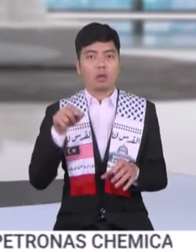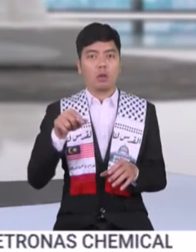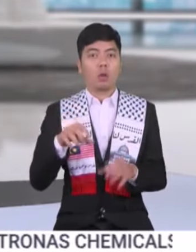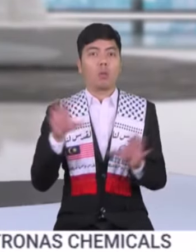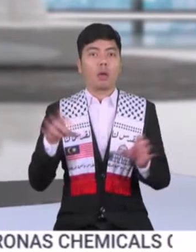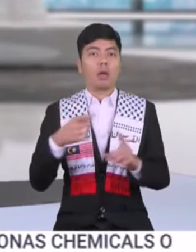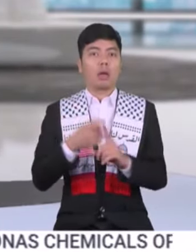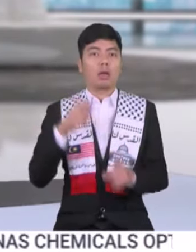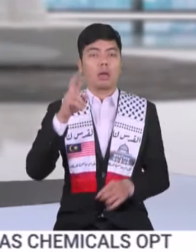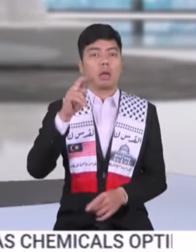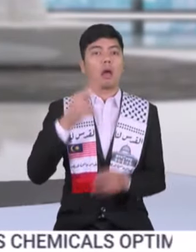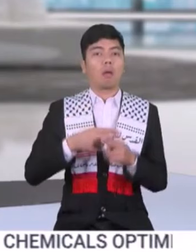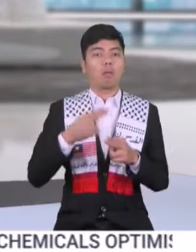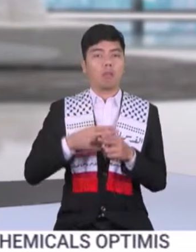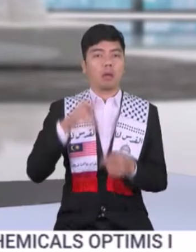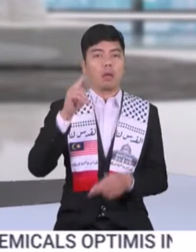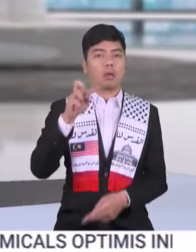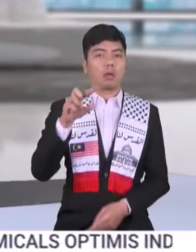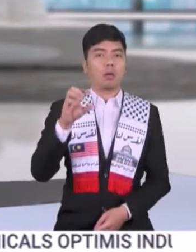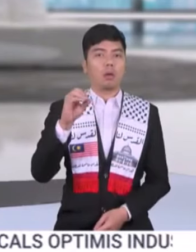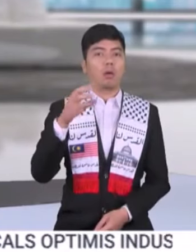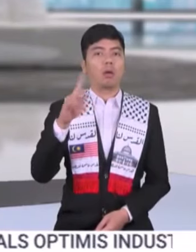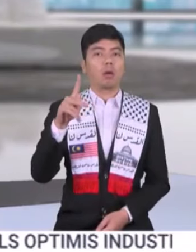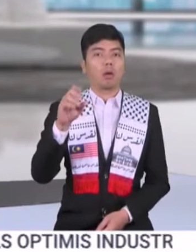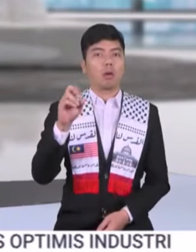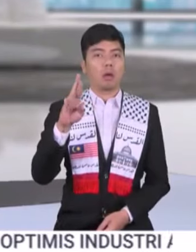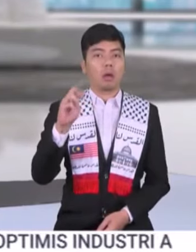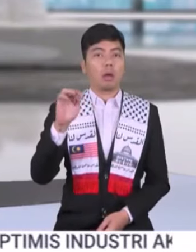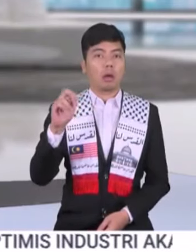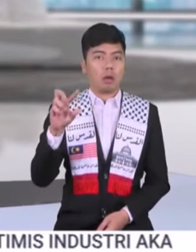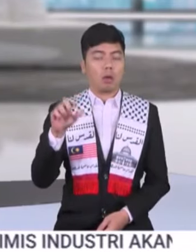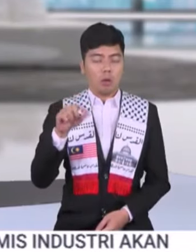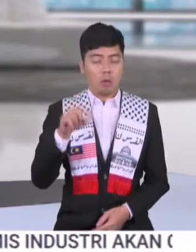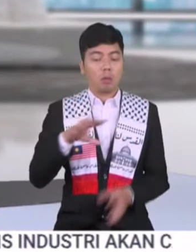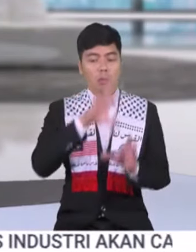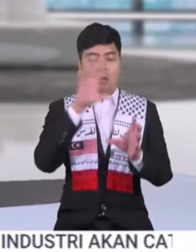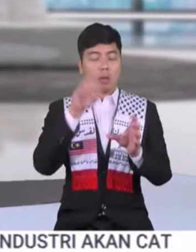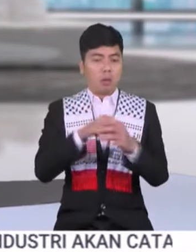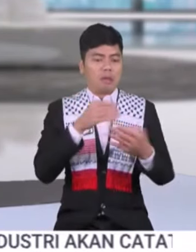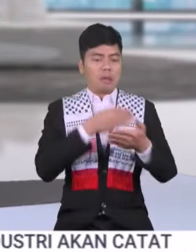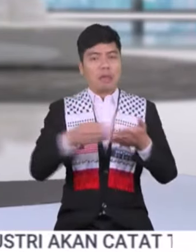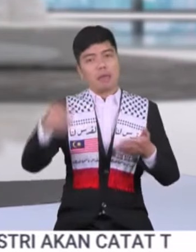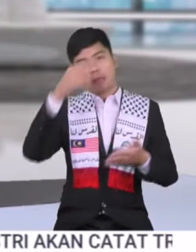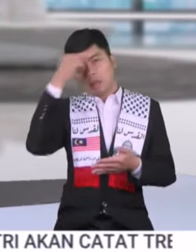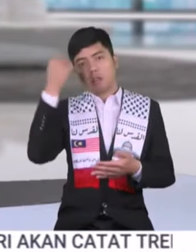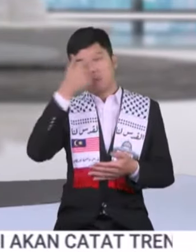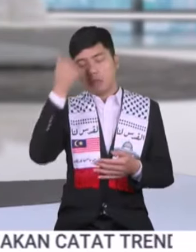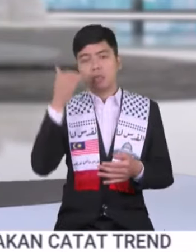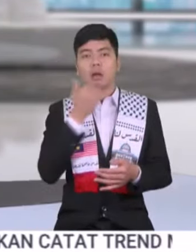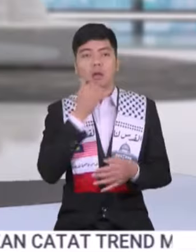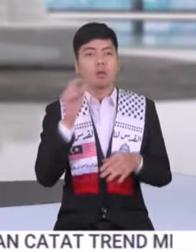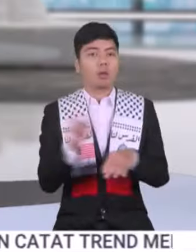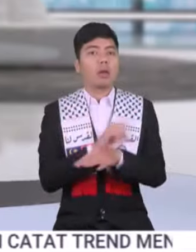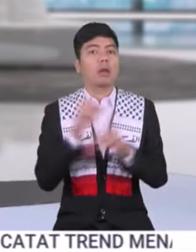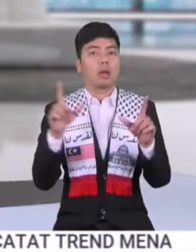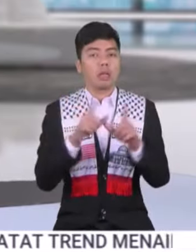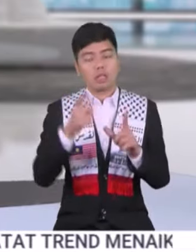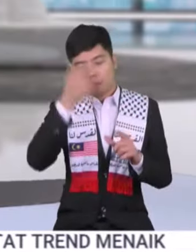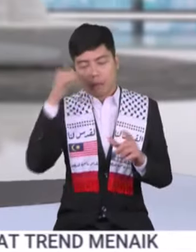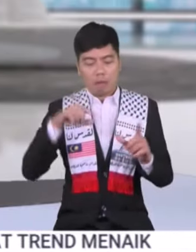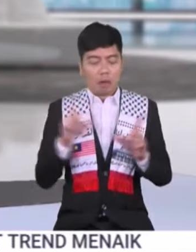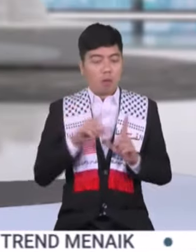kerajaan tempatan ngakoming itu termasuk menyenarai hitam peniaga tempatan yang menyalahguna lesen dengan